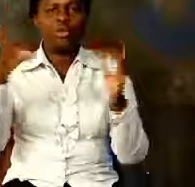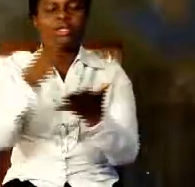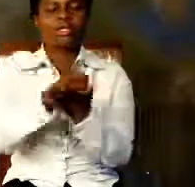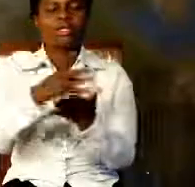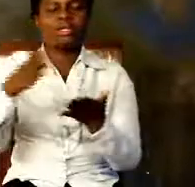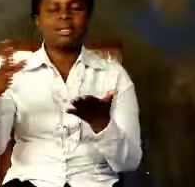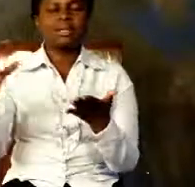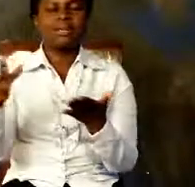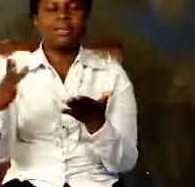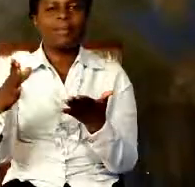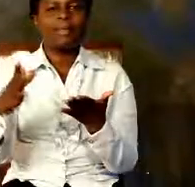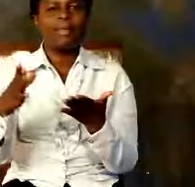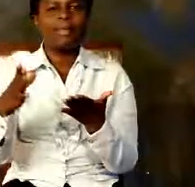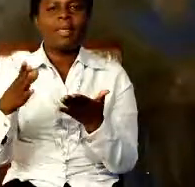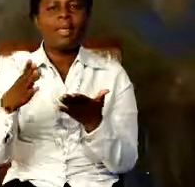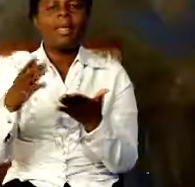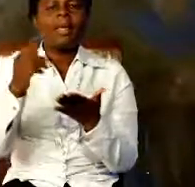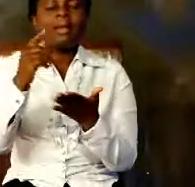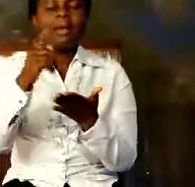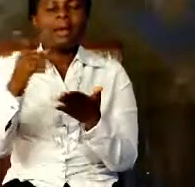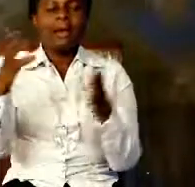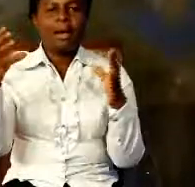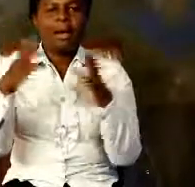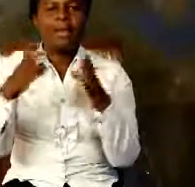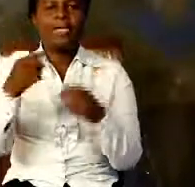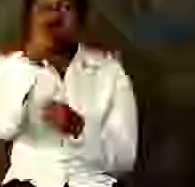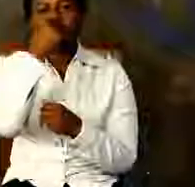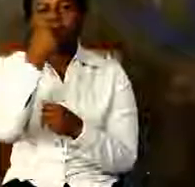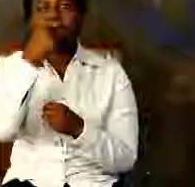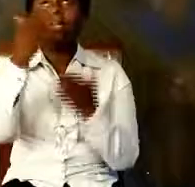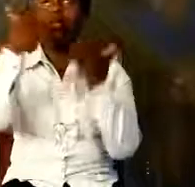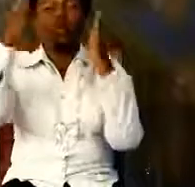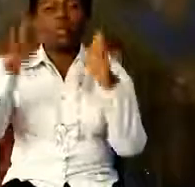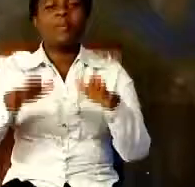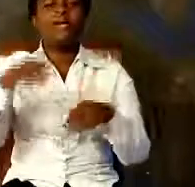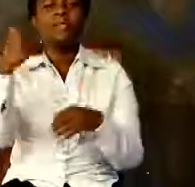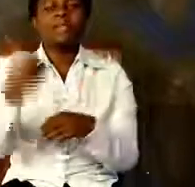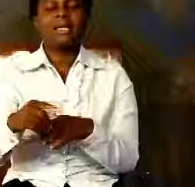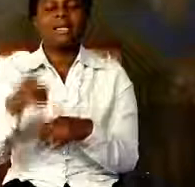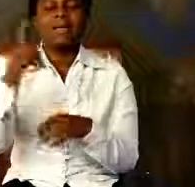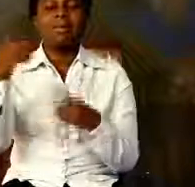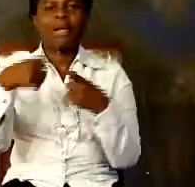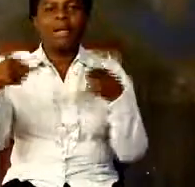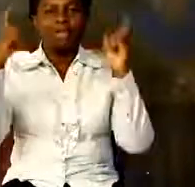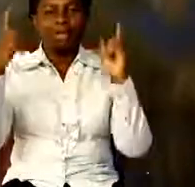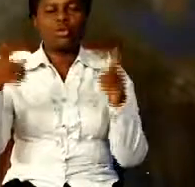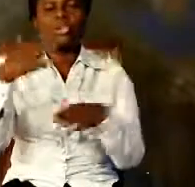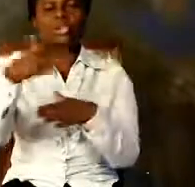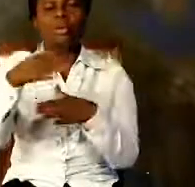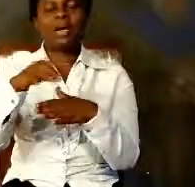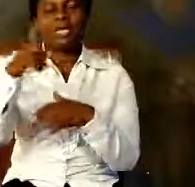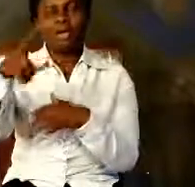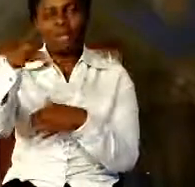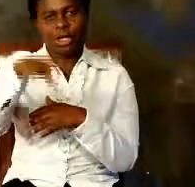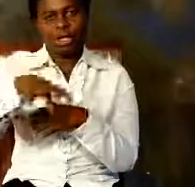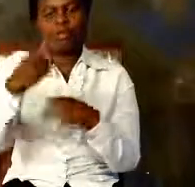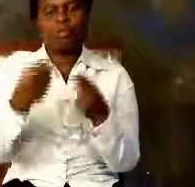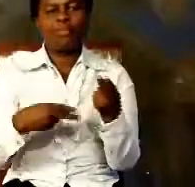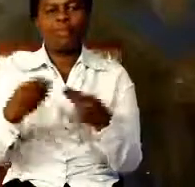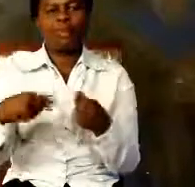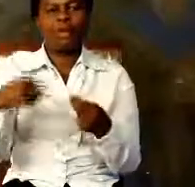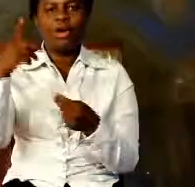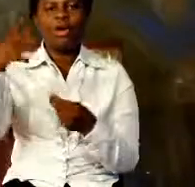Salaam UDSM, Nyerere campus. Mungu awabariki sana. Amina. Lakini kule chuo cha maji tunaambiwa kuna kituo pia